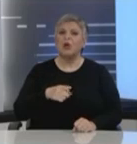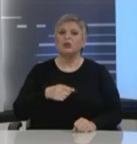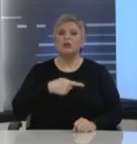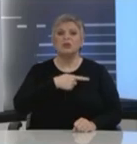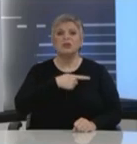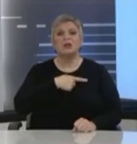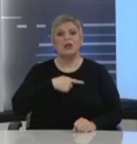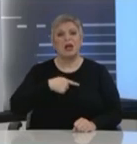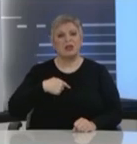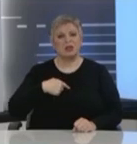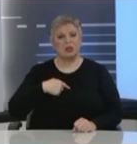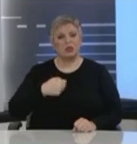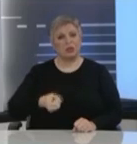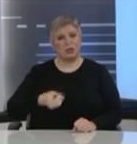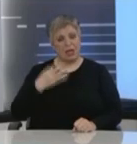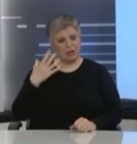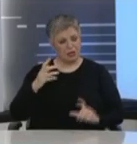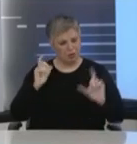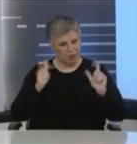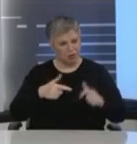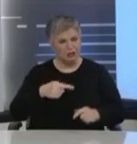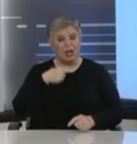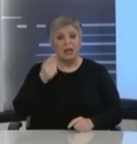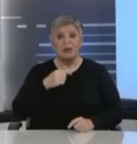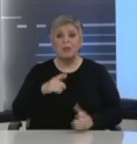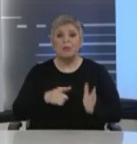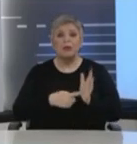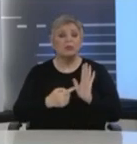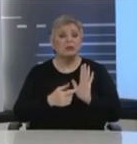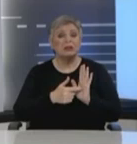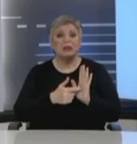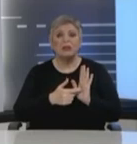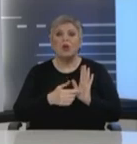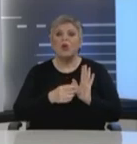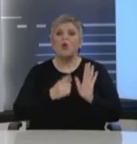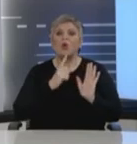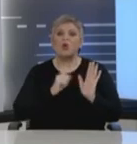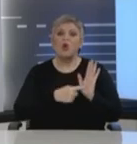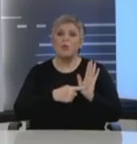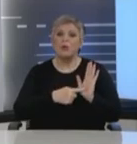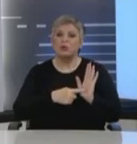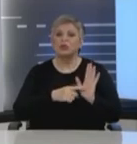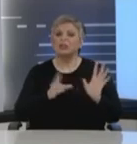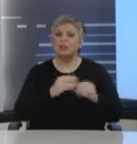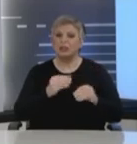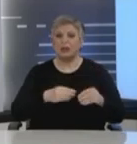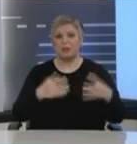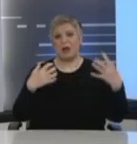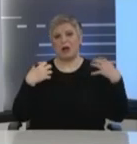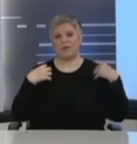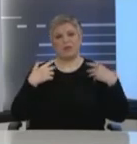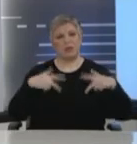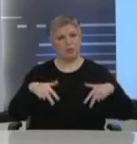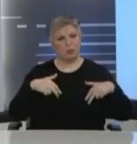αντιπολίτευσης για την αλλαγή του νόμου περί ευθύνης υπουργών. Βεβαίως, καμία αντίρρηση.